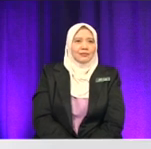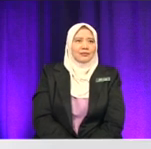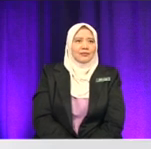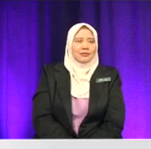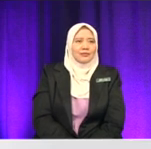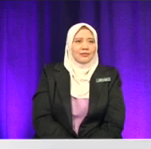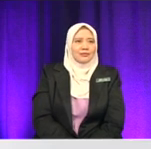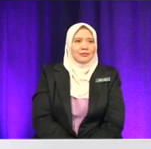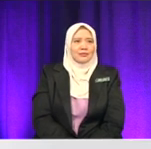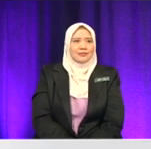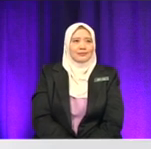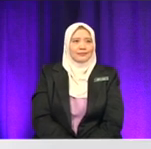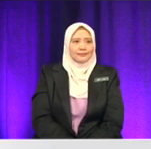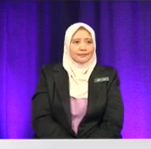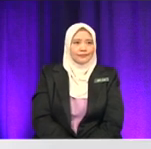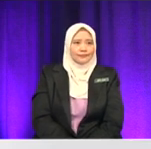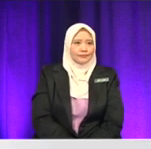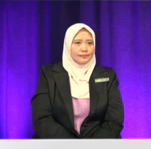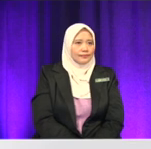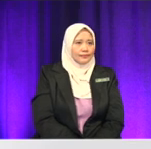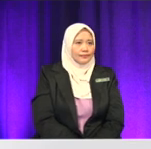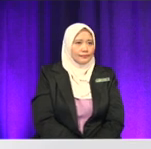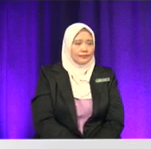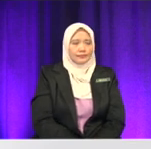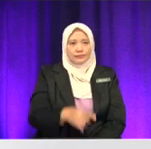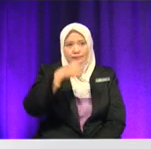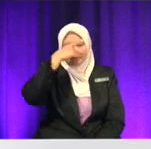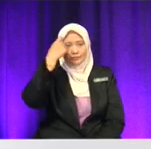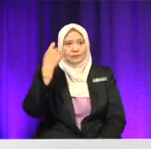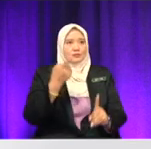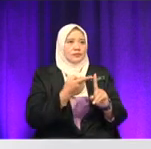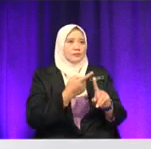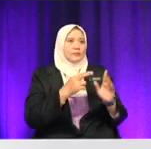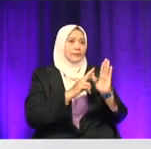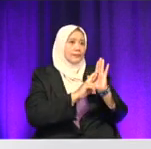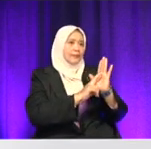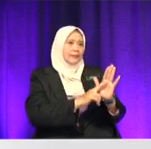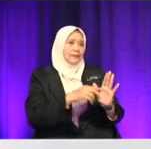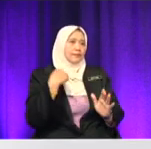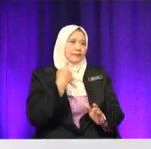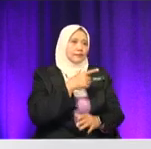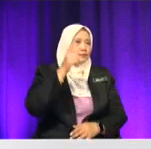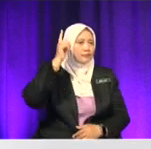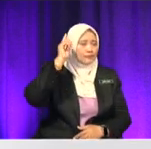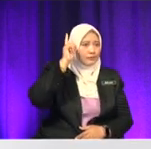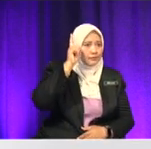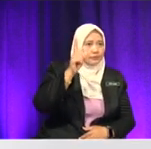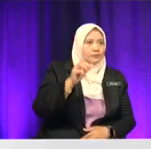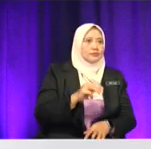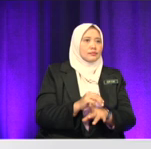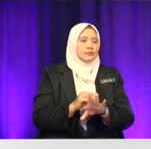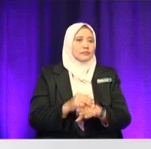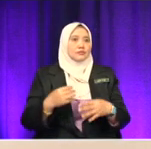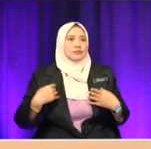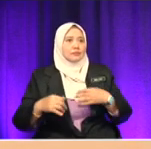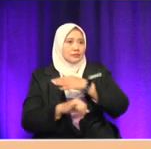Bakis. Silakan. Okey, sebab daripada rajah yang diberikan, kita boleh tengok mikroorganism tu dia ada